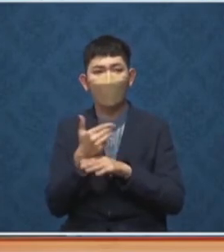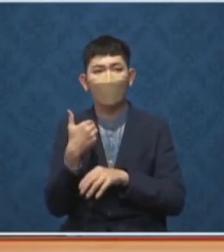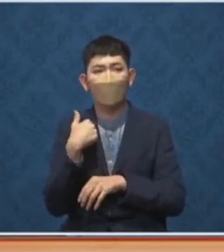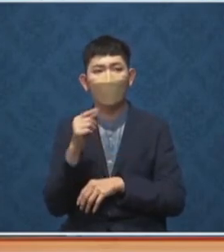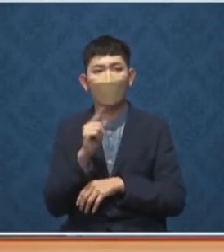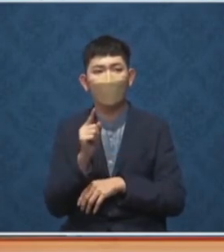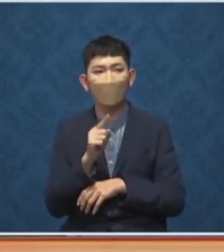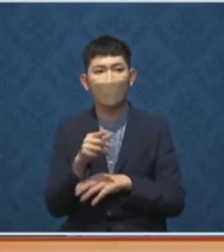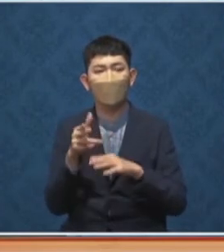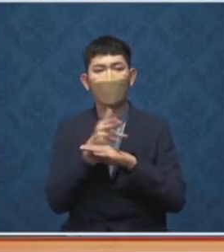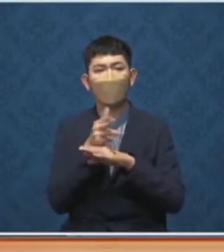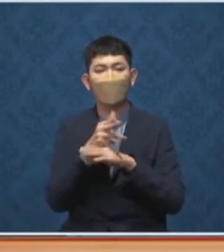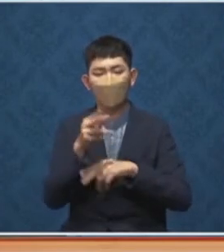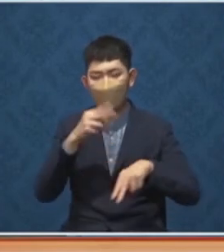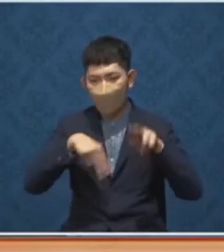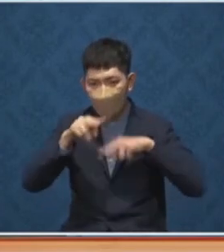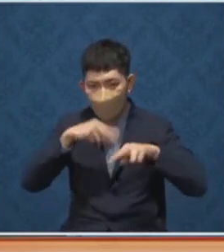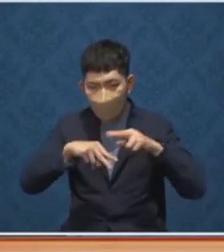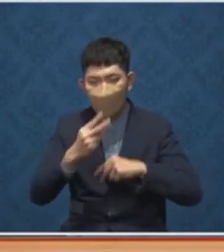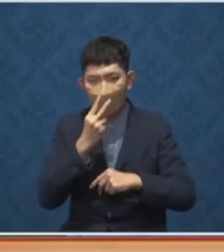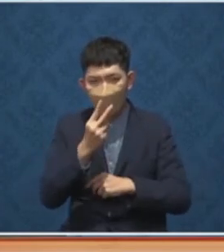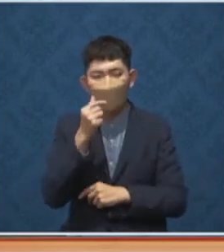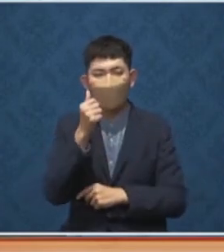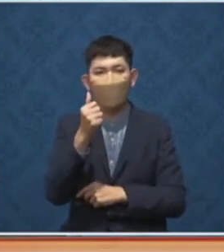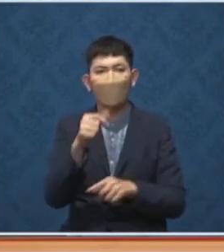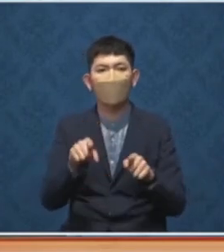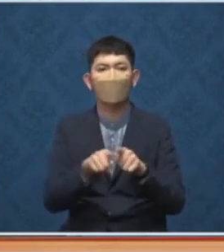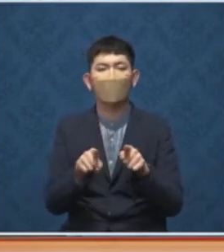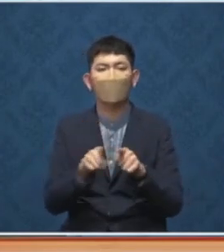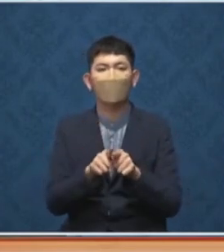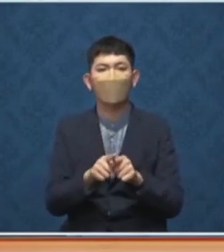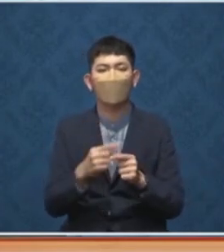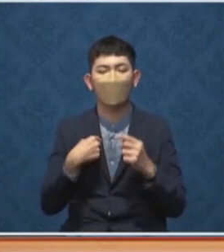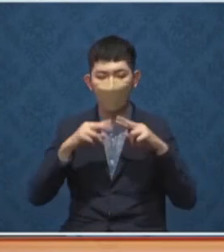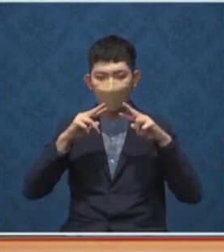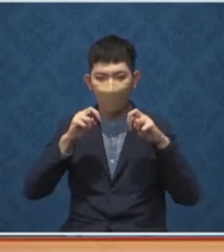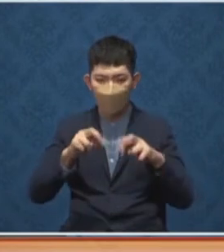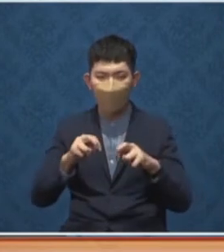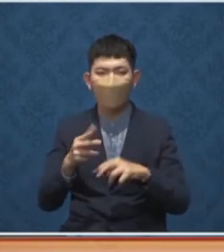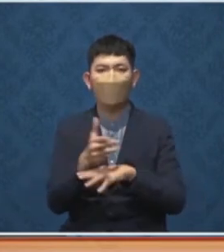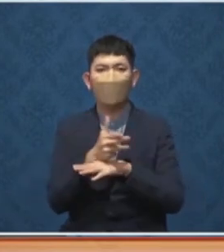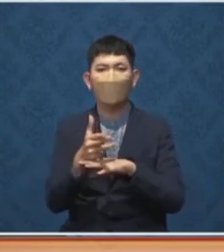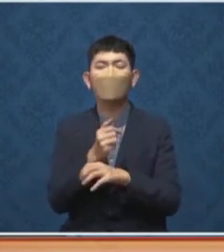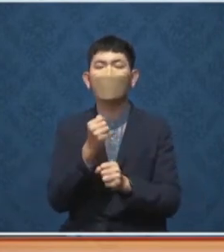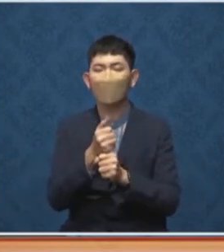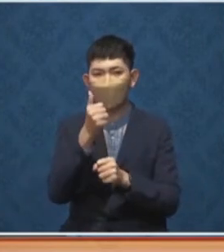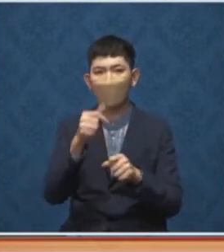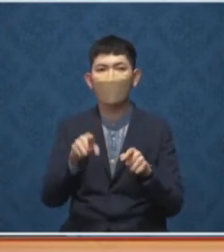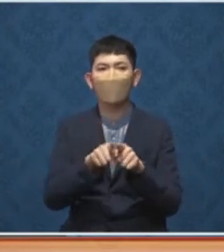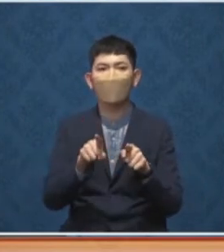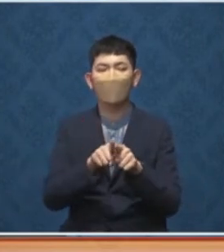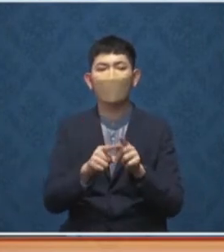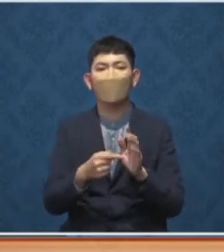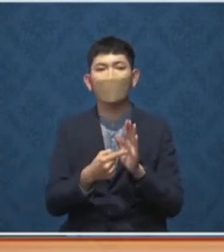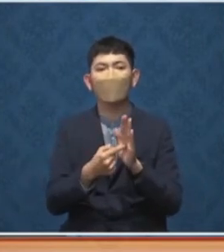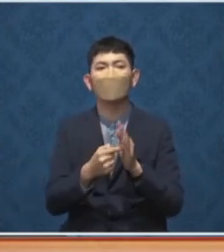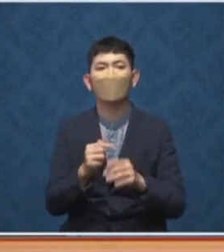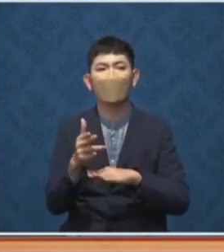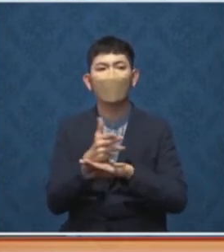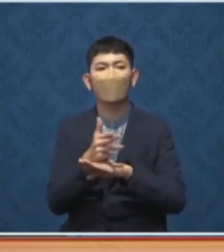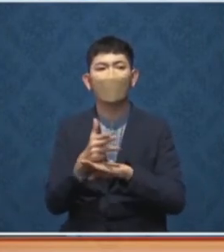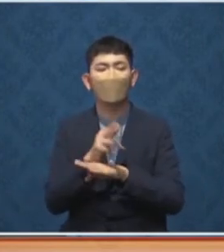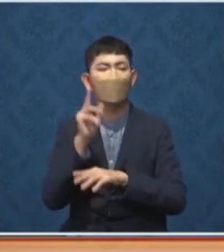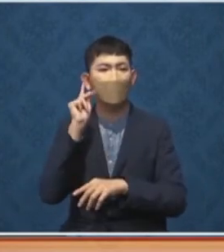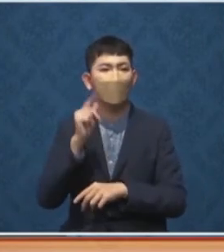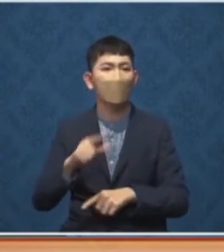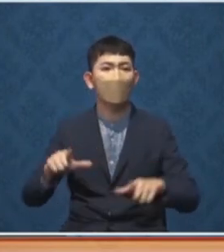ีเคองมอทชีว์ว VVerify ทเป็น Chrome Extension นะครับที่สามารถพ้นฝมาของ Vineo นได้เช่นกัครับเย้ตอย่างเช่นคลิปทส่นบข่า